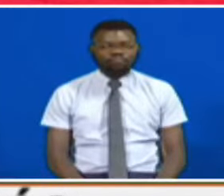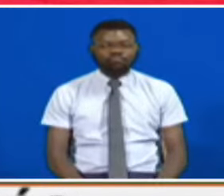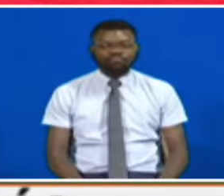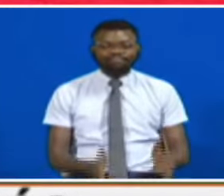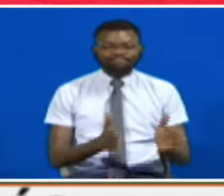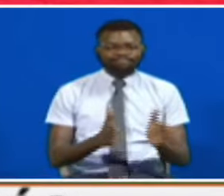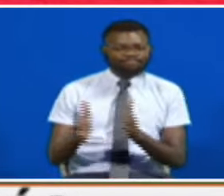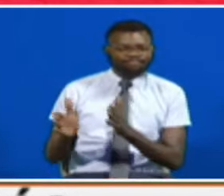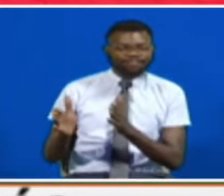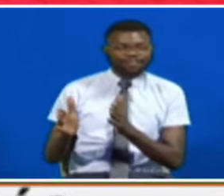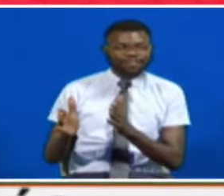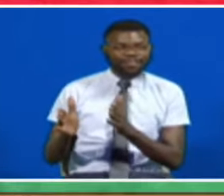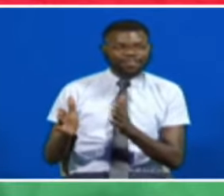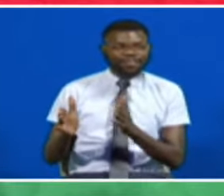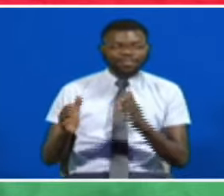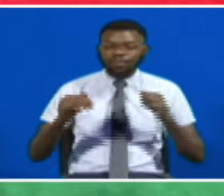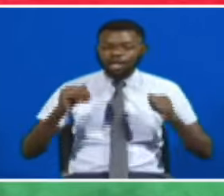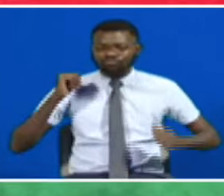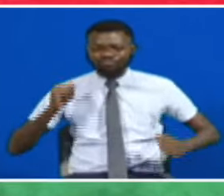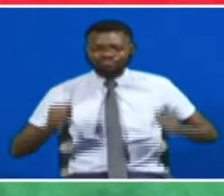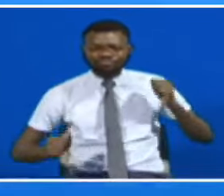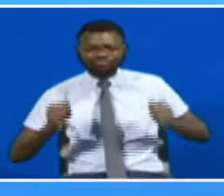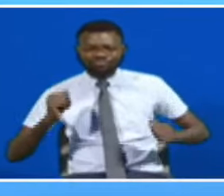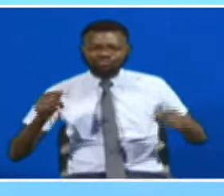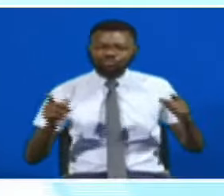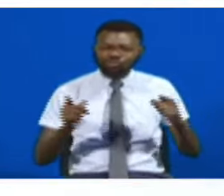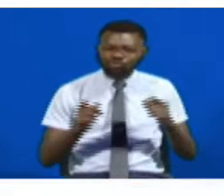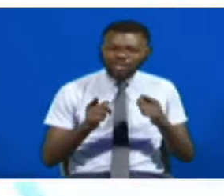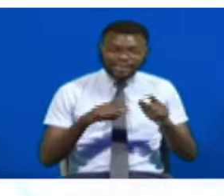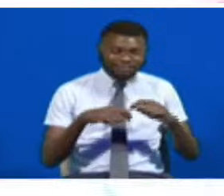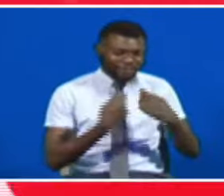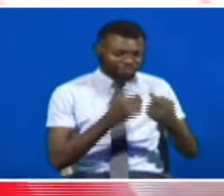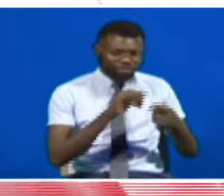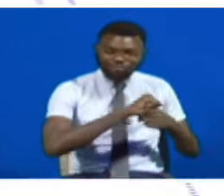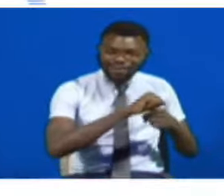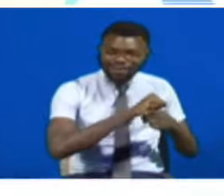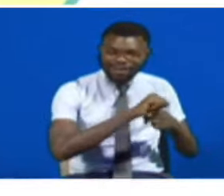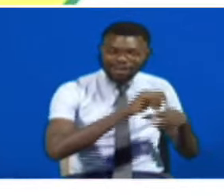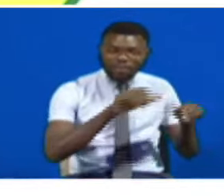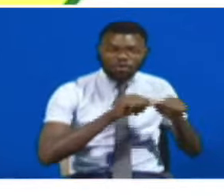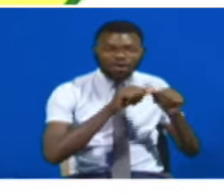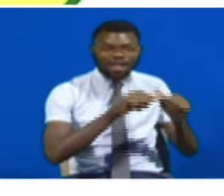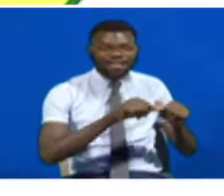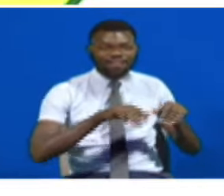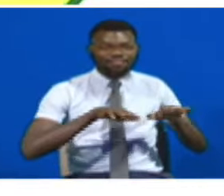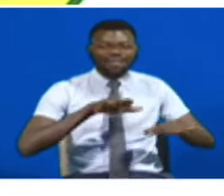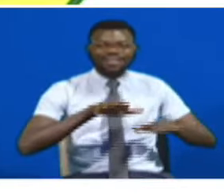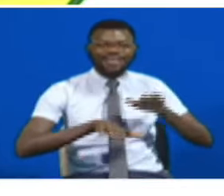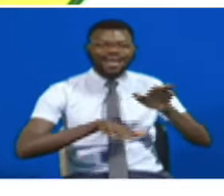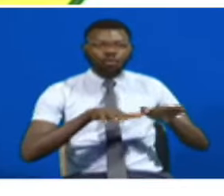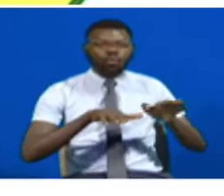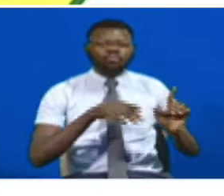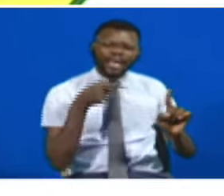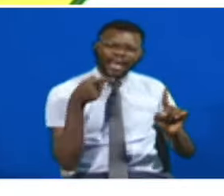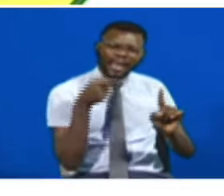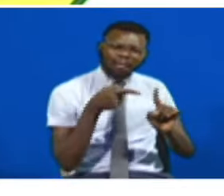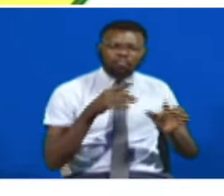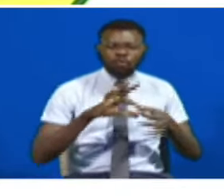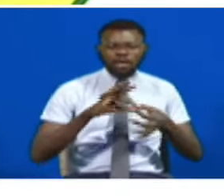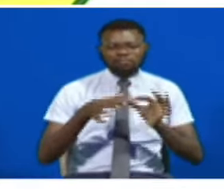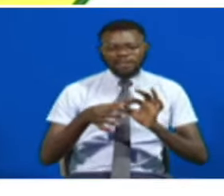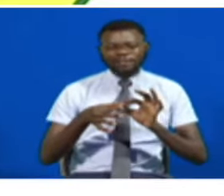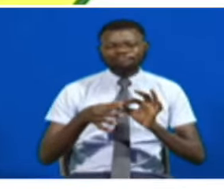Kwingineko ni kwamba timu ya taifa ya mbio fupi imeendelea na mazoezi yake ukumbini Nyayo ikijiandaa kwa mashindano ya kufuzu mbio za Olimpiki mjini